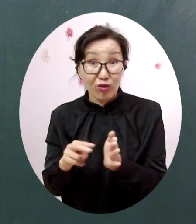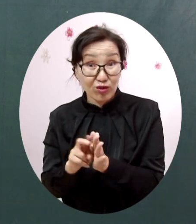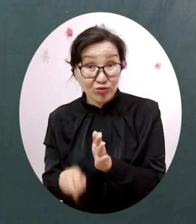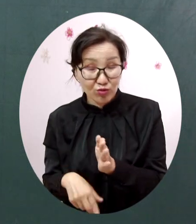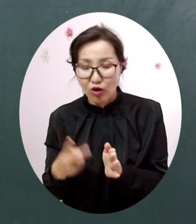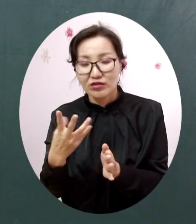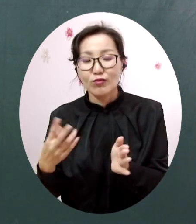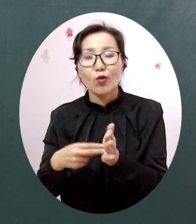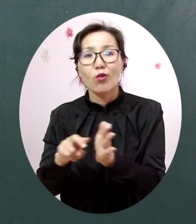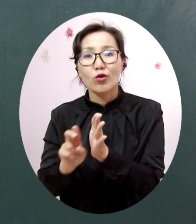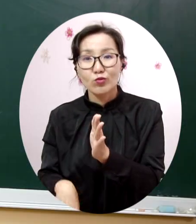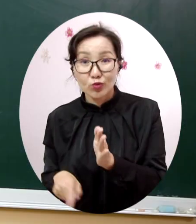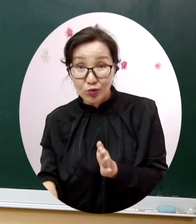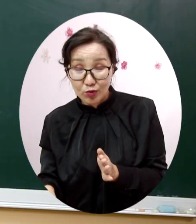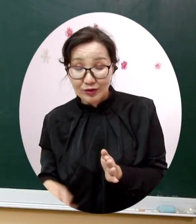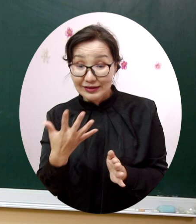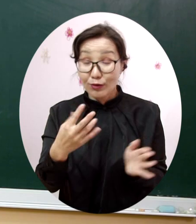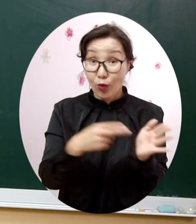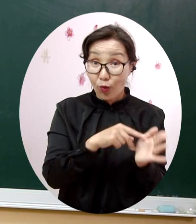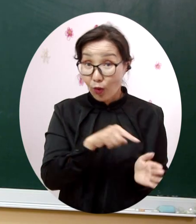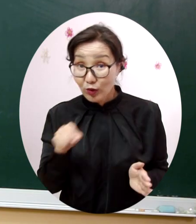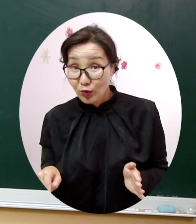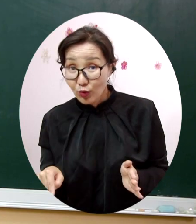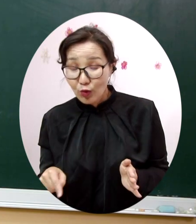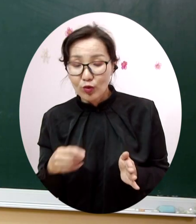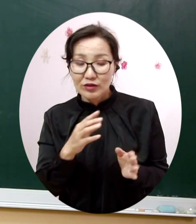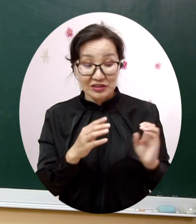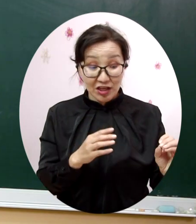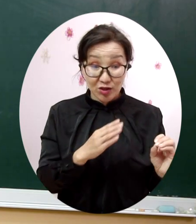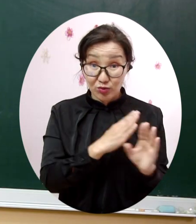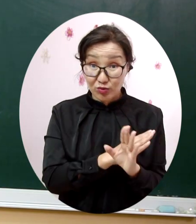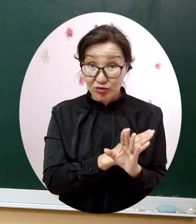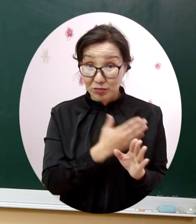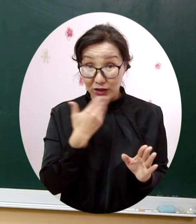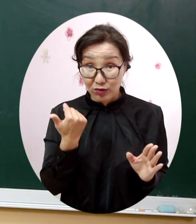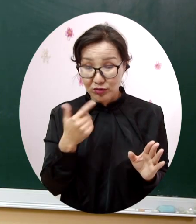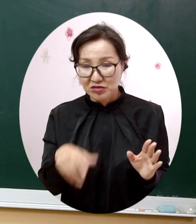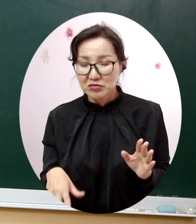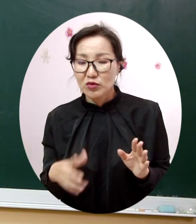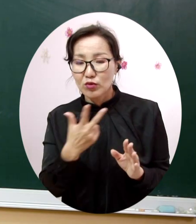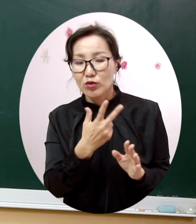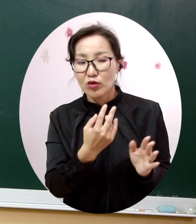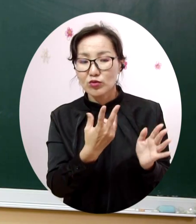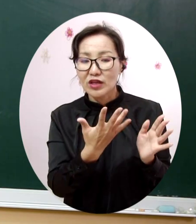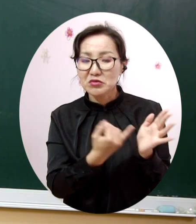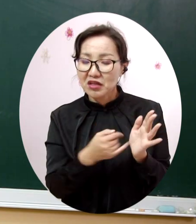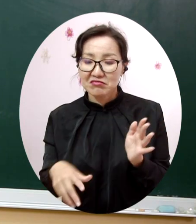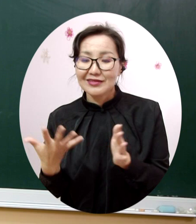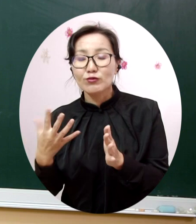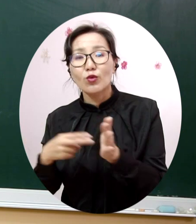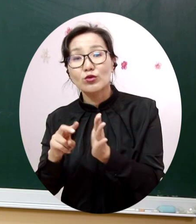учраас 25 хуваагдахгүй. 5-т хуваагдах уу? 5 буюу тэгэр төгсөөгөө учраас 3256